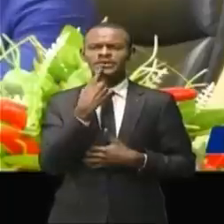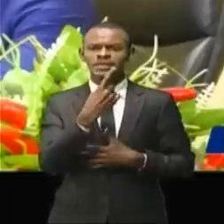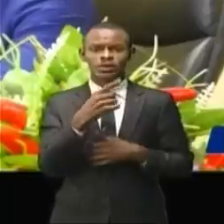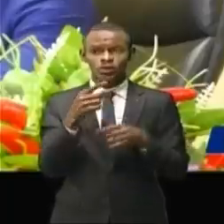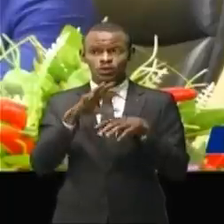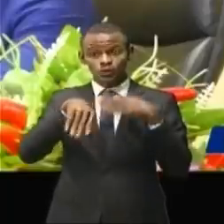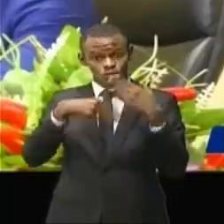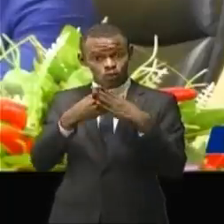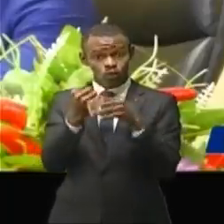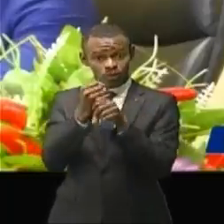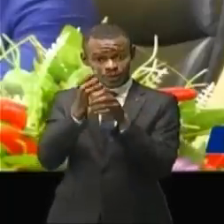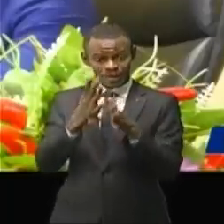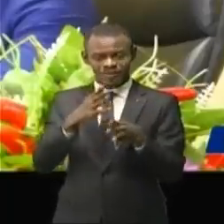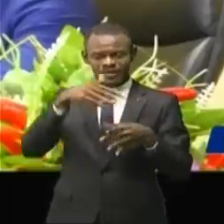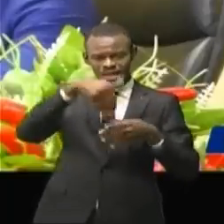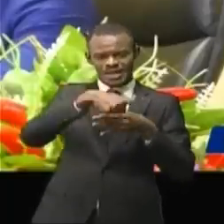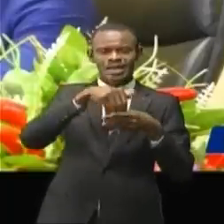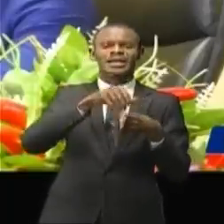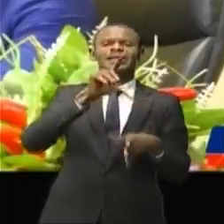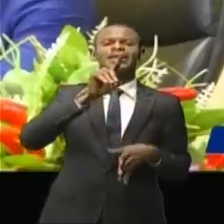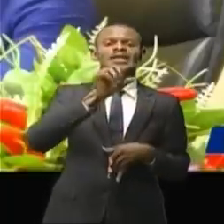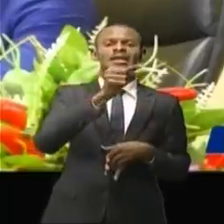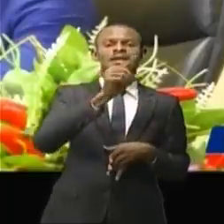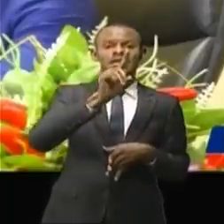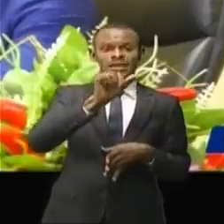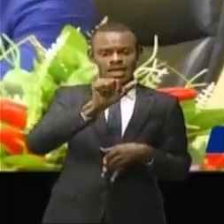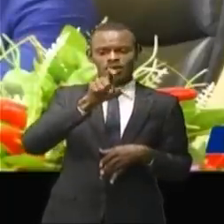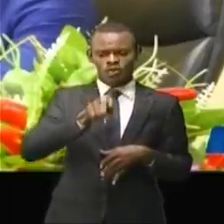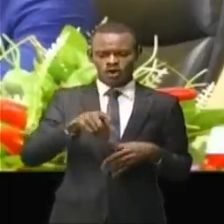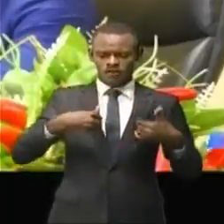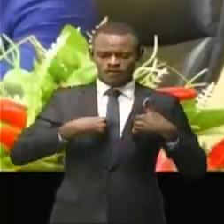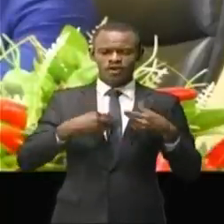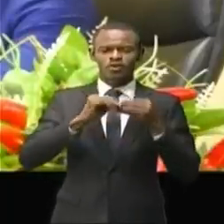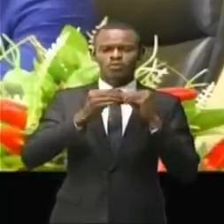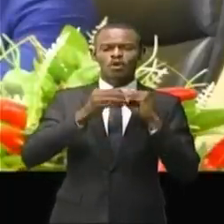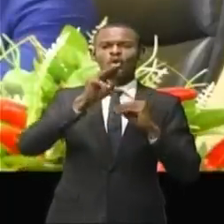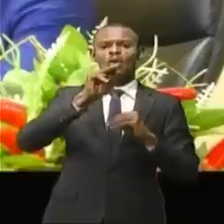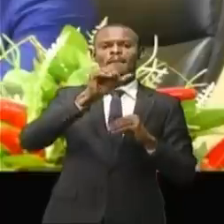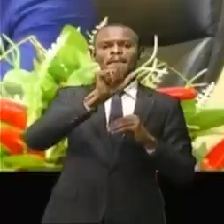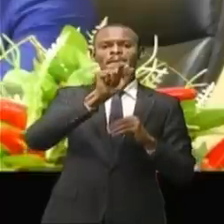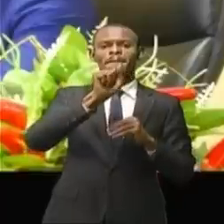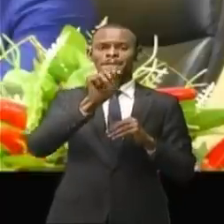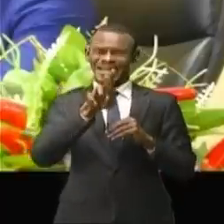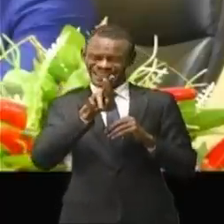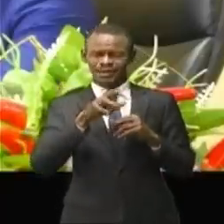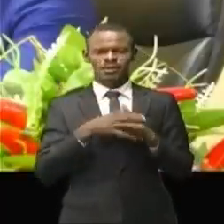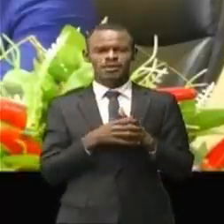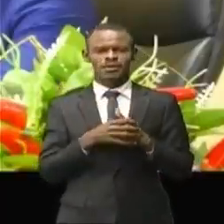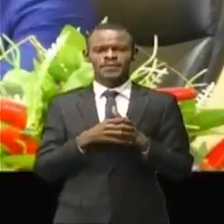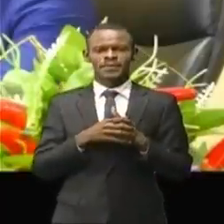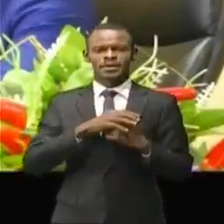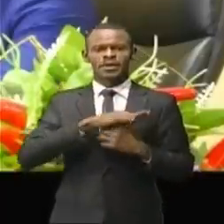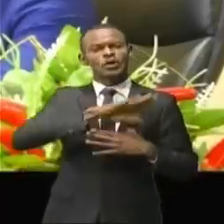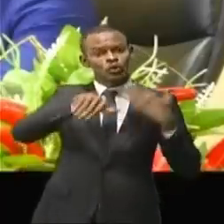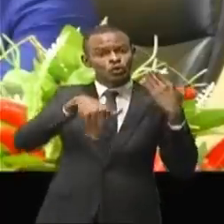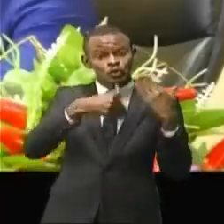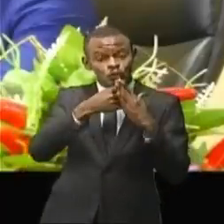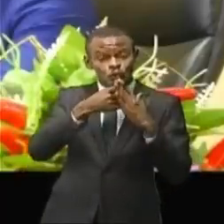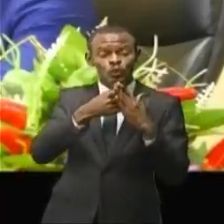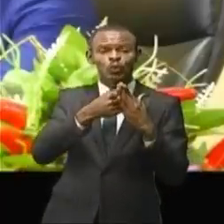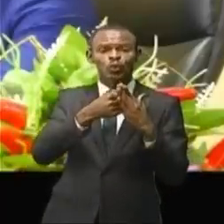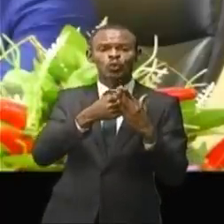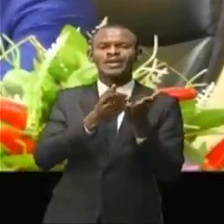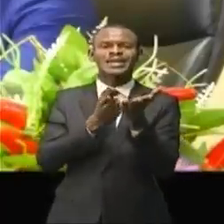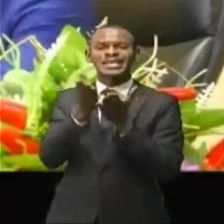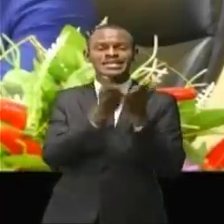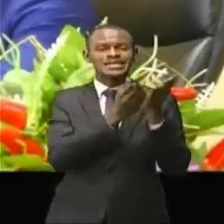dans ses attributions points ainsi tous les services publics de l'État en général y compris la direction générale des douanes et